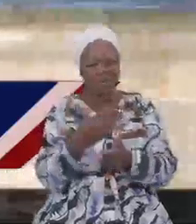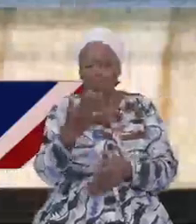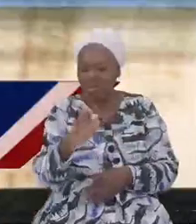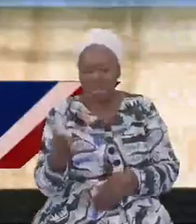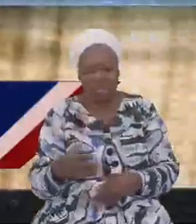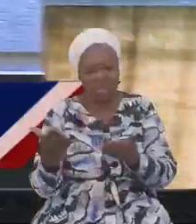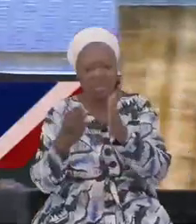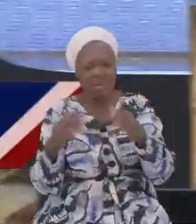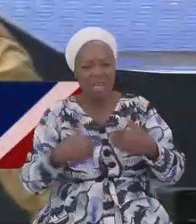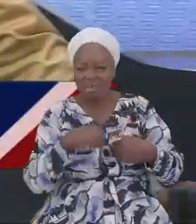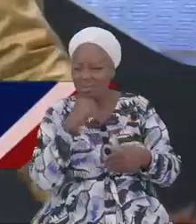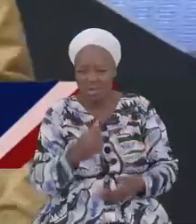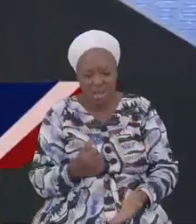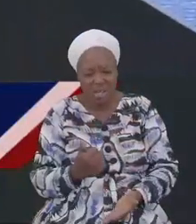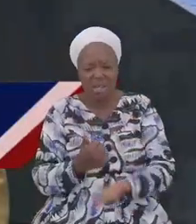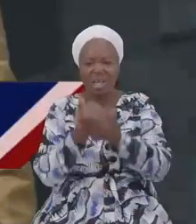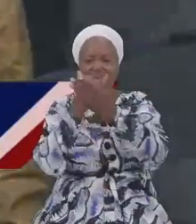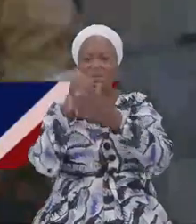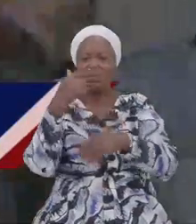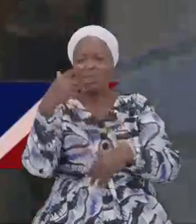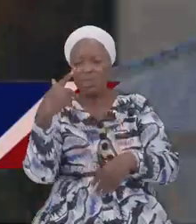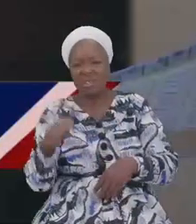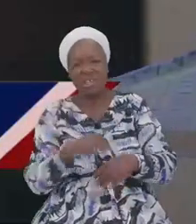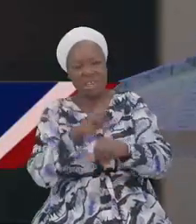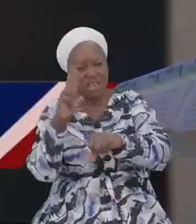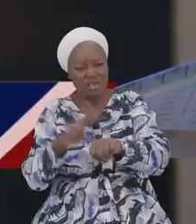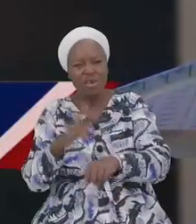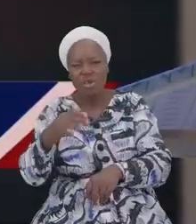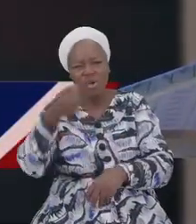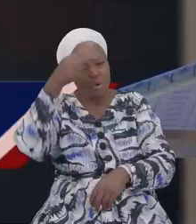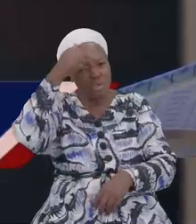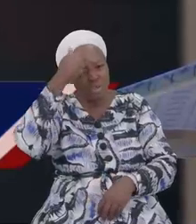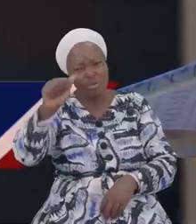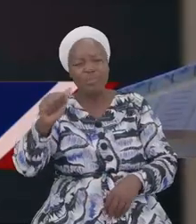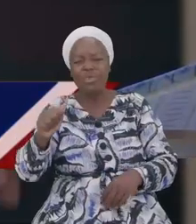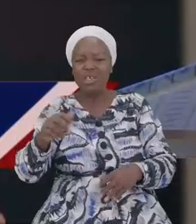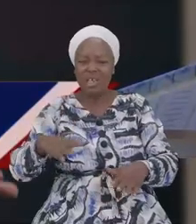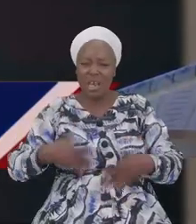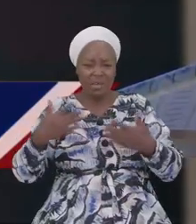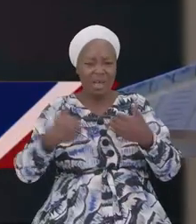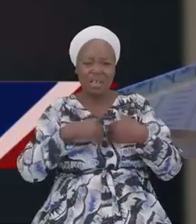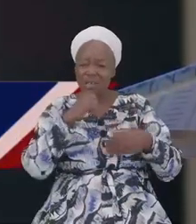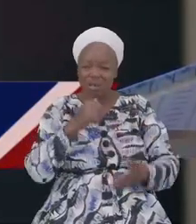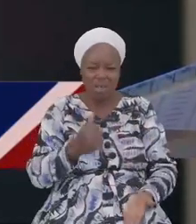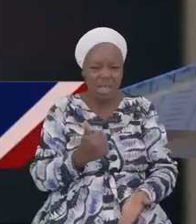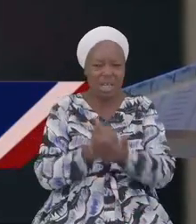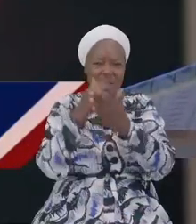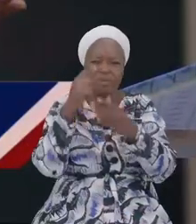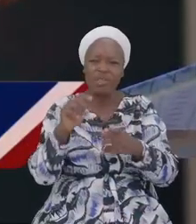pas aidé la nation. Votre désobéissance n'a pas aidé la situation.